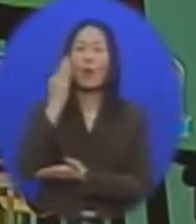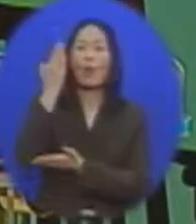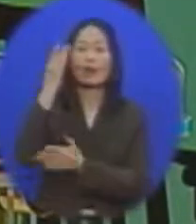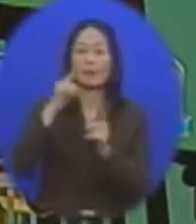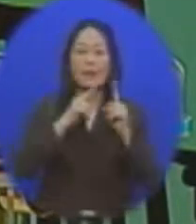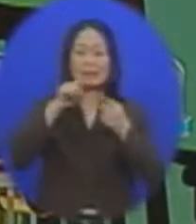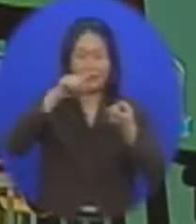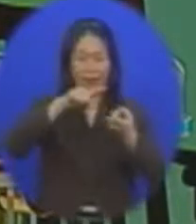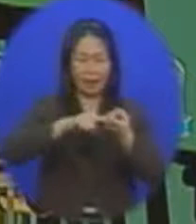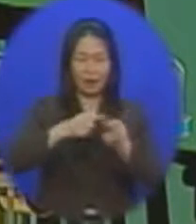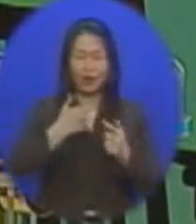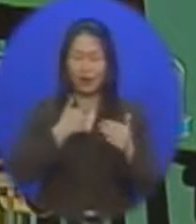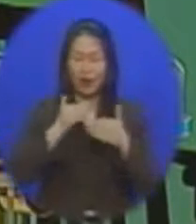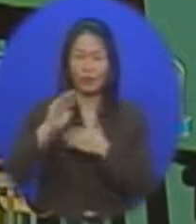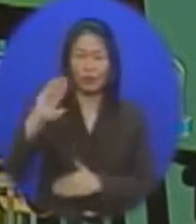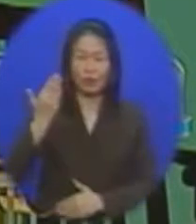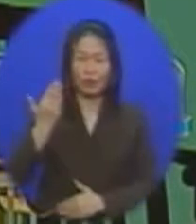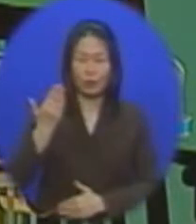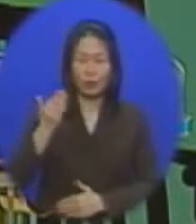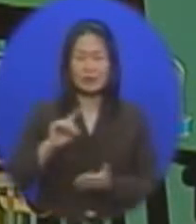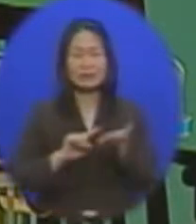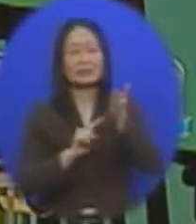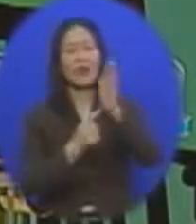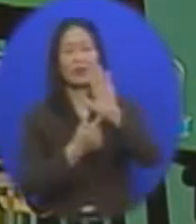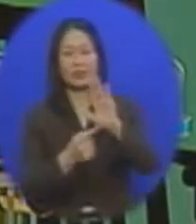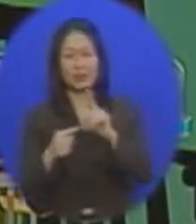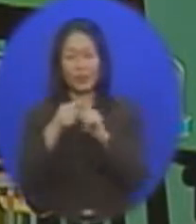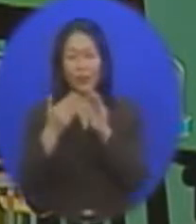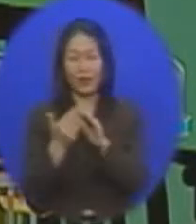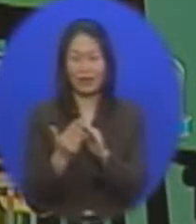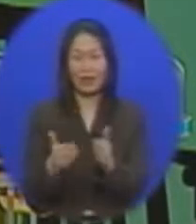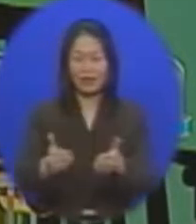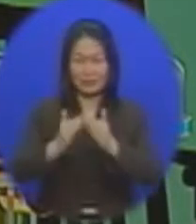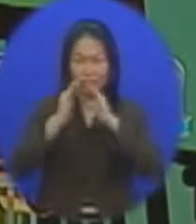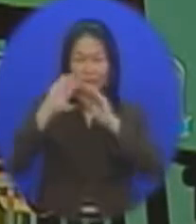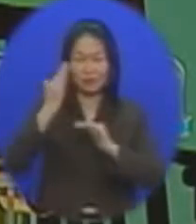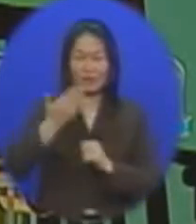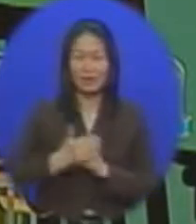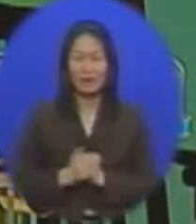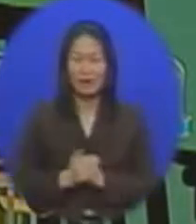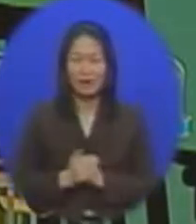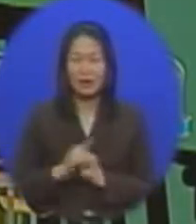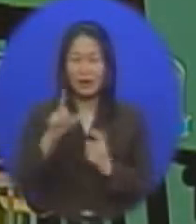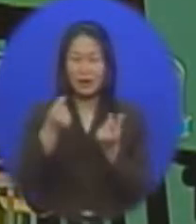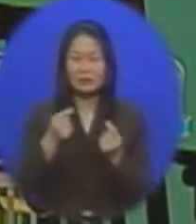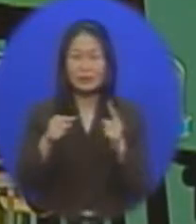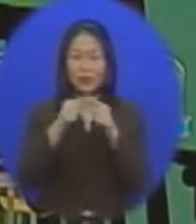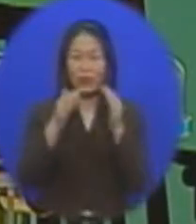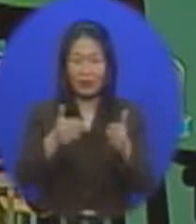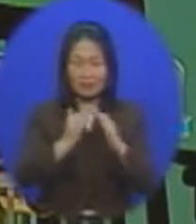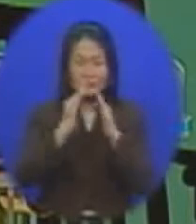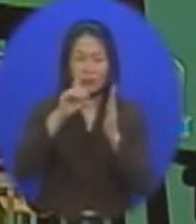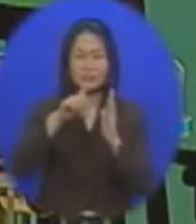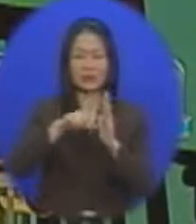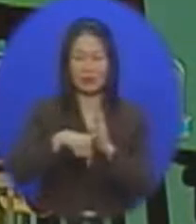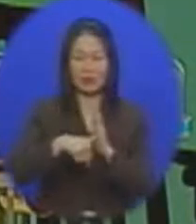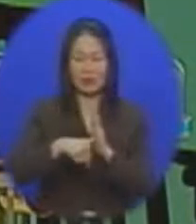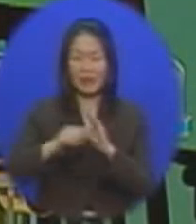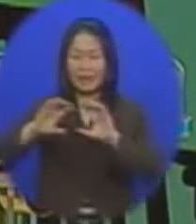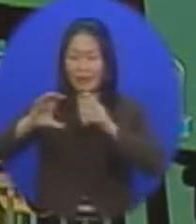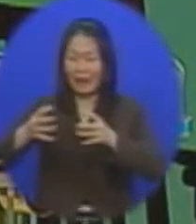그대로 경 험 되어지고 드러난 이 교회가 섞게 되는 것입니다 그런 교회가 서야 나라가